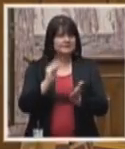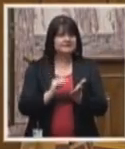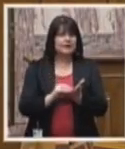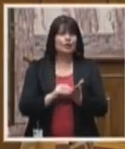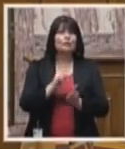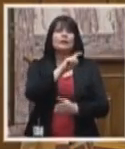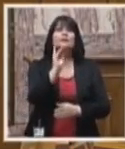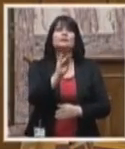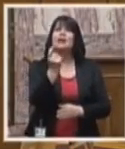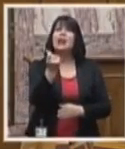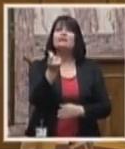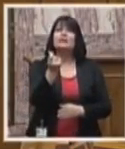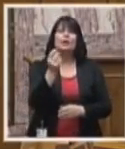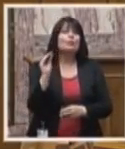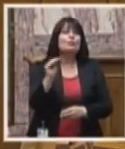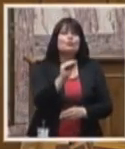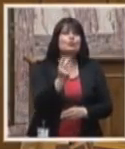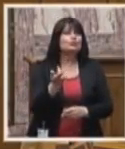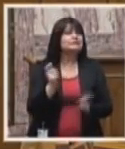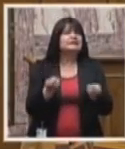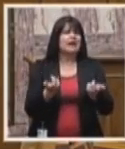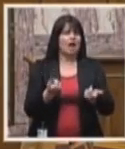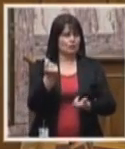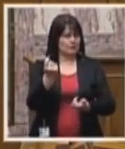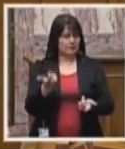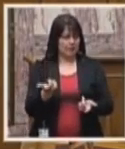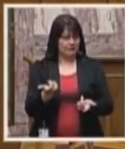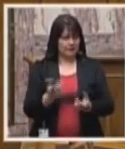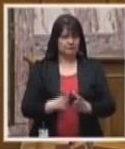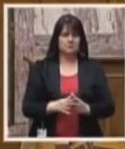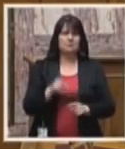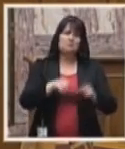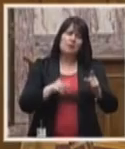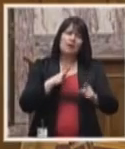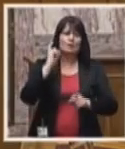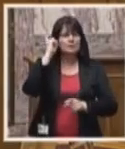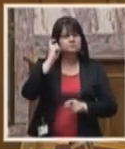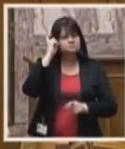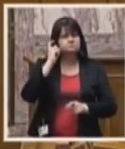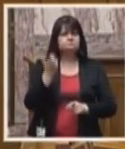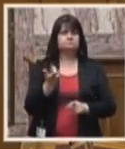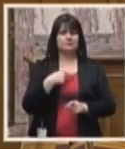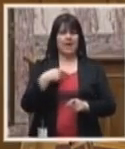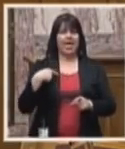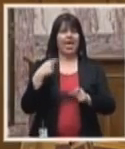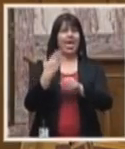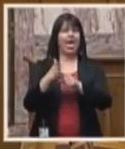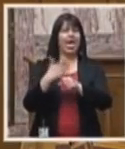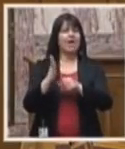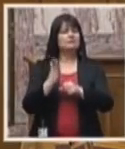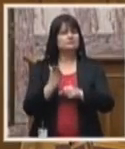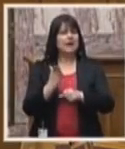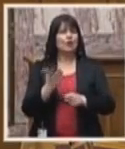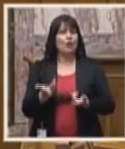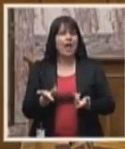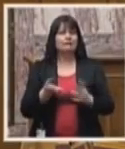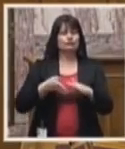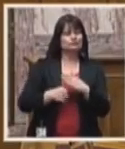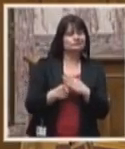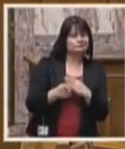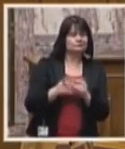είναι και πού πάνε τα λεφτά. Στη χώρα μας, αναρωτιόταν κανείς, πήγαιναν στους εργολάβους ή στα έργα, στους μεσάζοντες ή τον